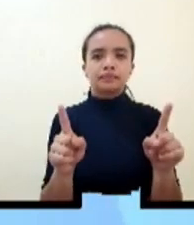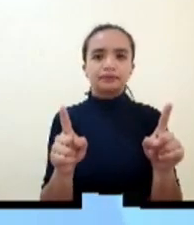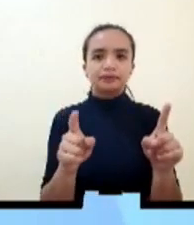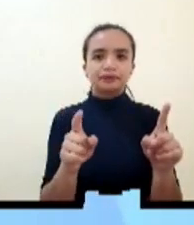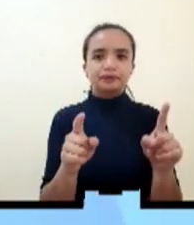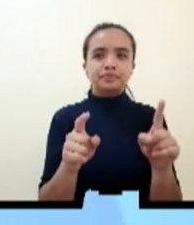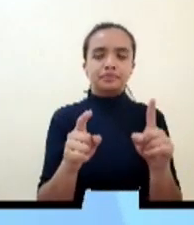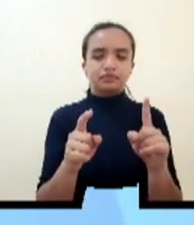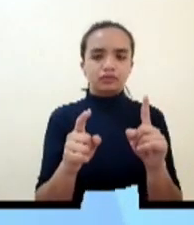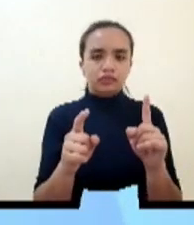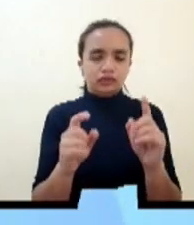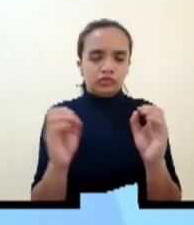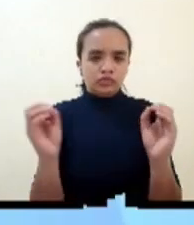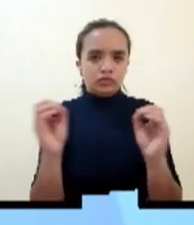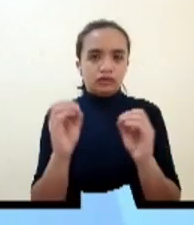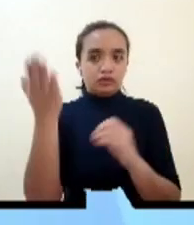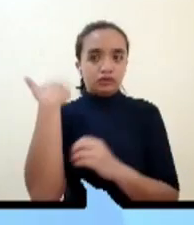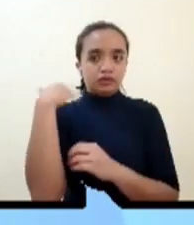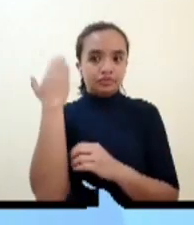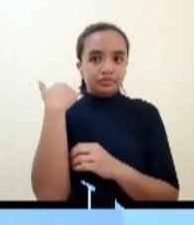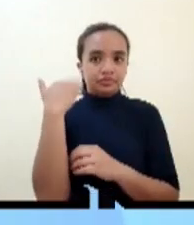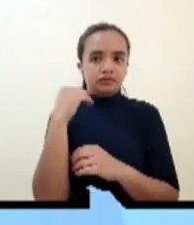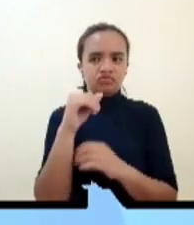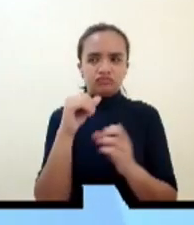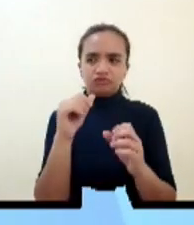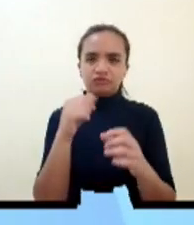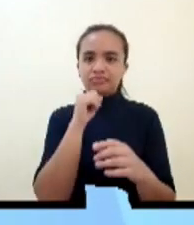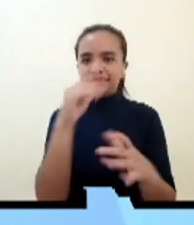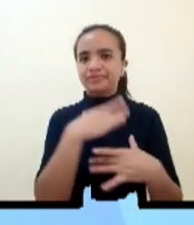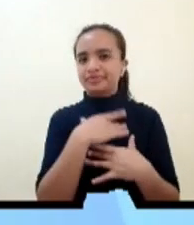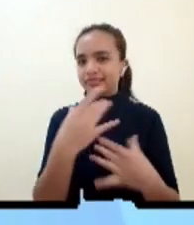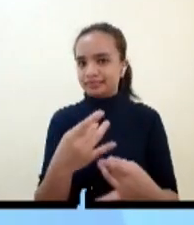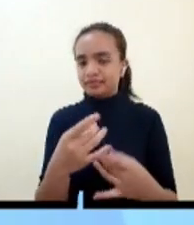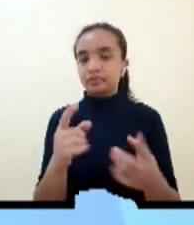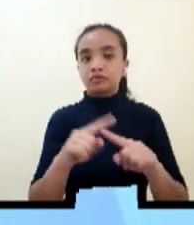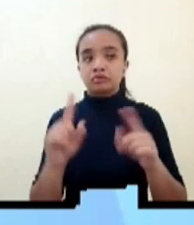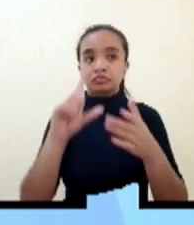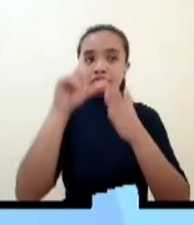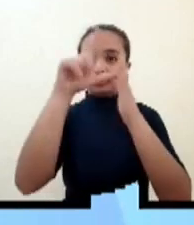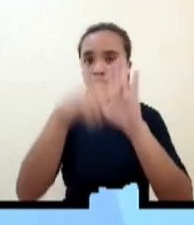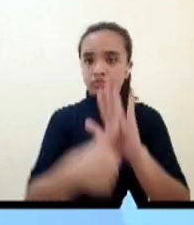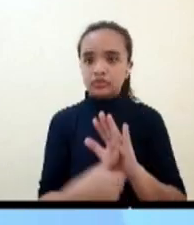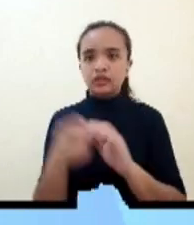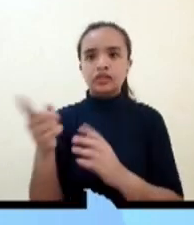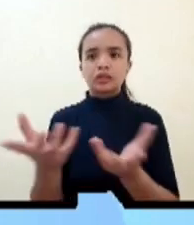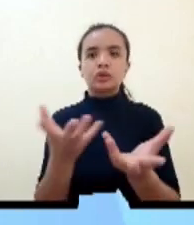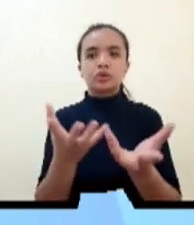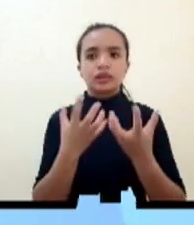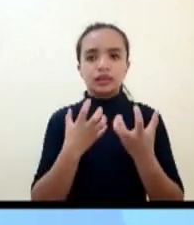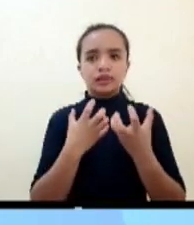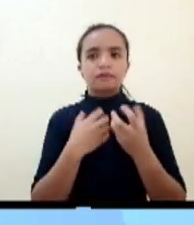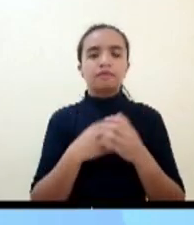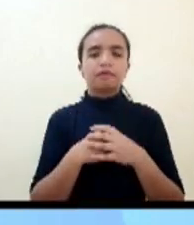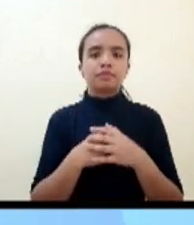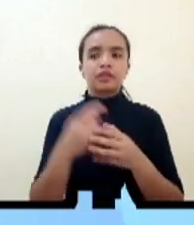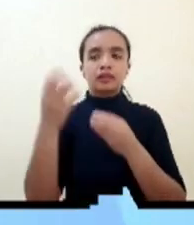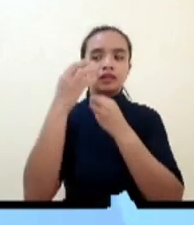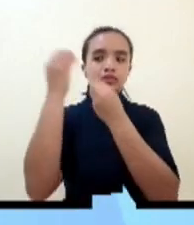nakakitaan ng before, no, ng interest, pero nung naglaon parang gusto niya, no, nagsabi sa amin